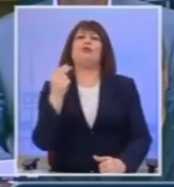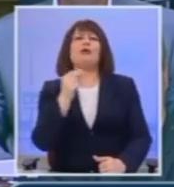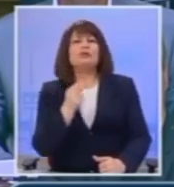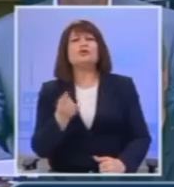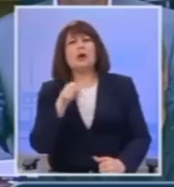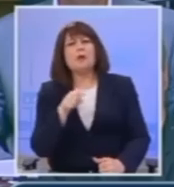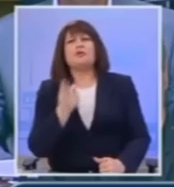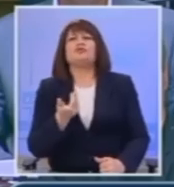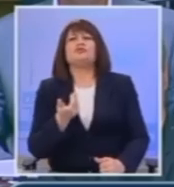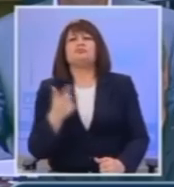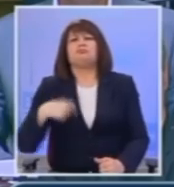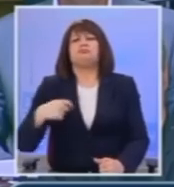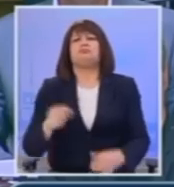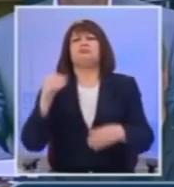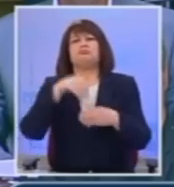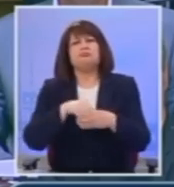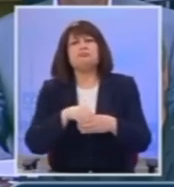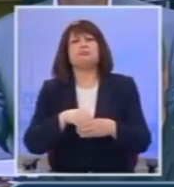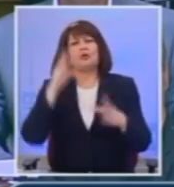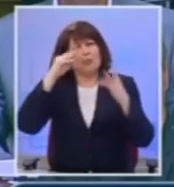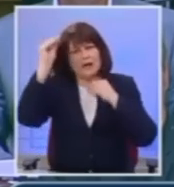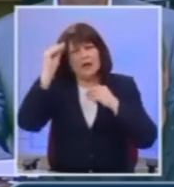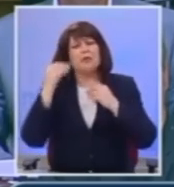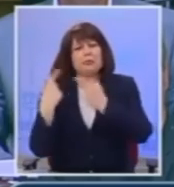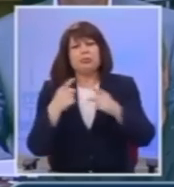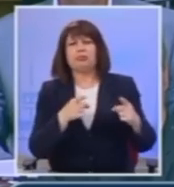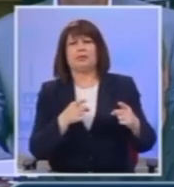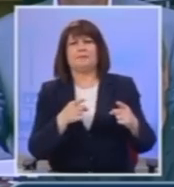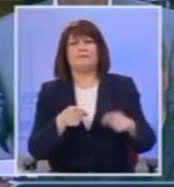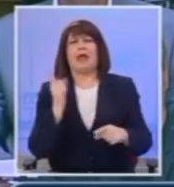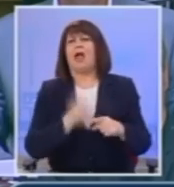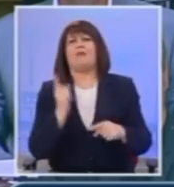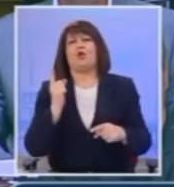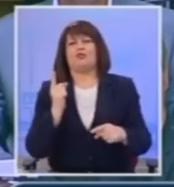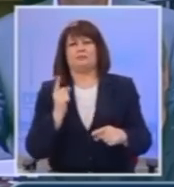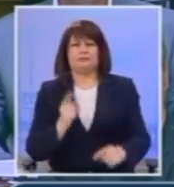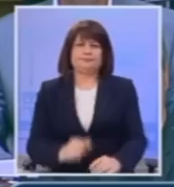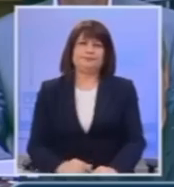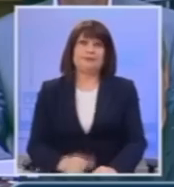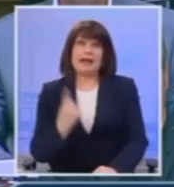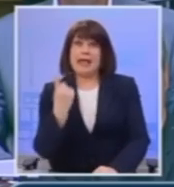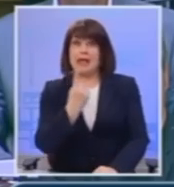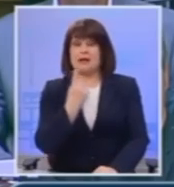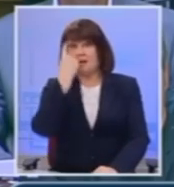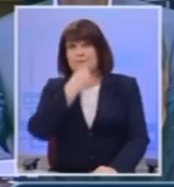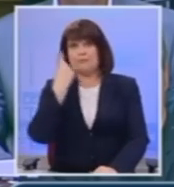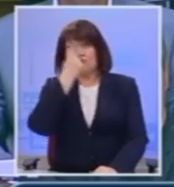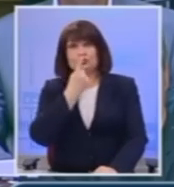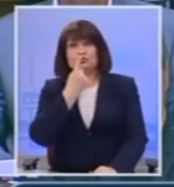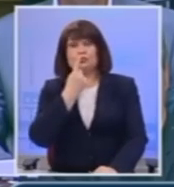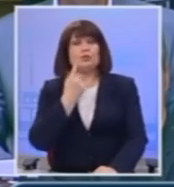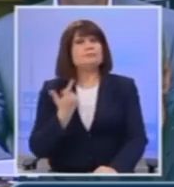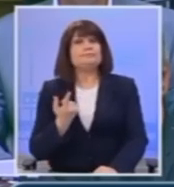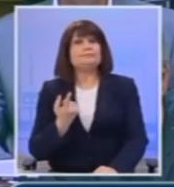ήταν στέλεχος στη τάδε νομαρχιακή. Ήταν πολύ απλά τα πράγματα για μας. Ο ένας εμφανιζόταν από εμάς